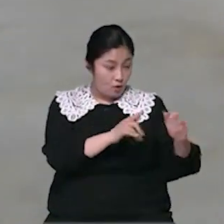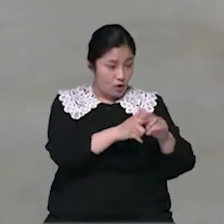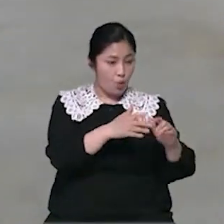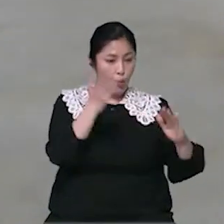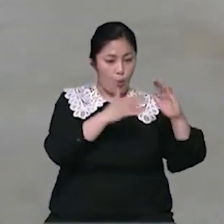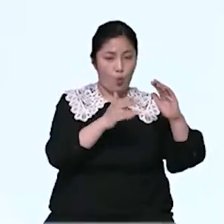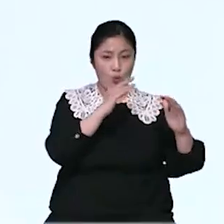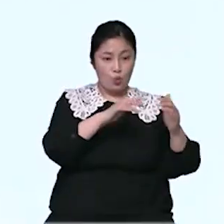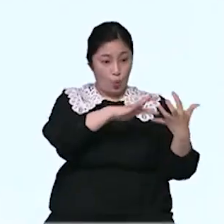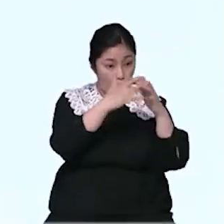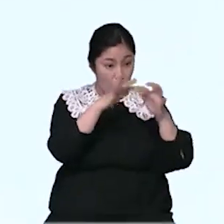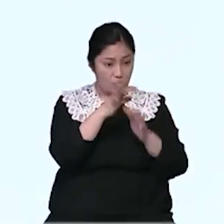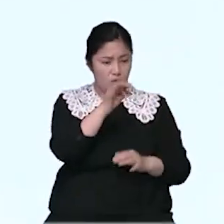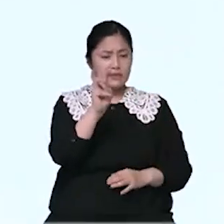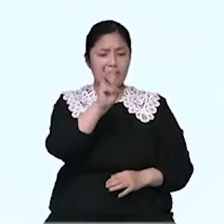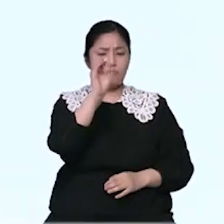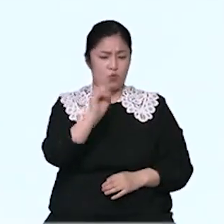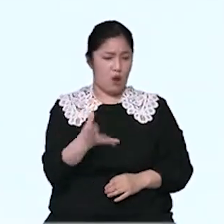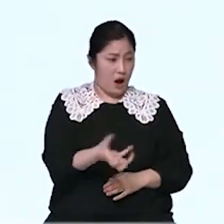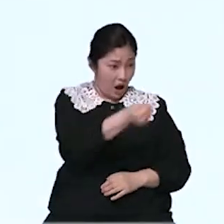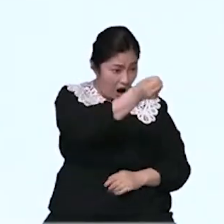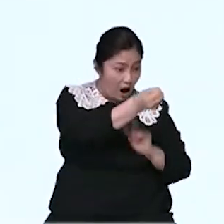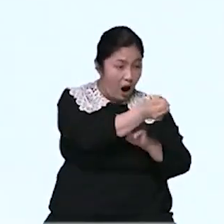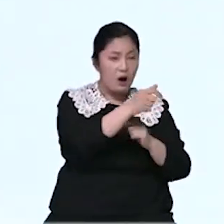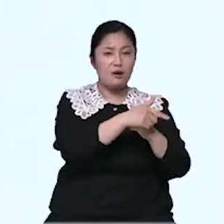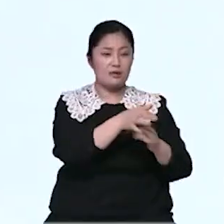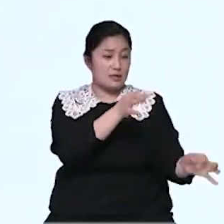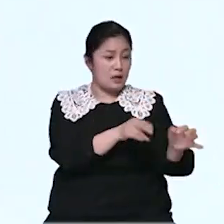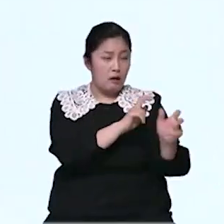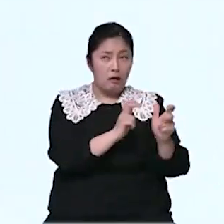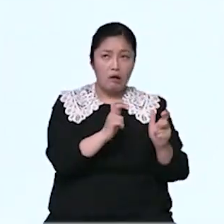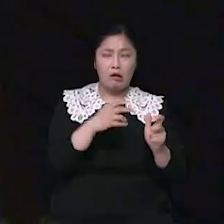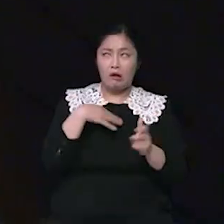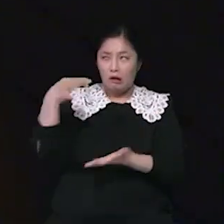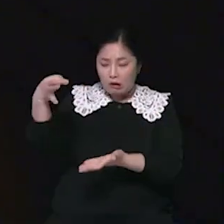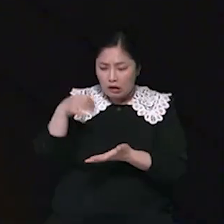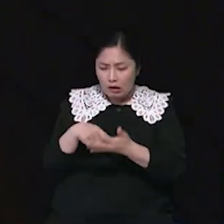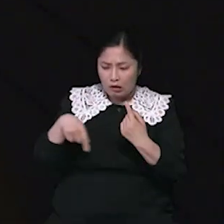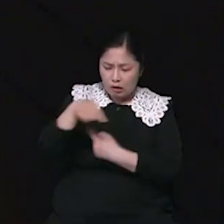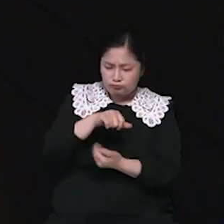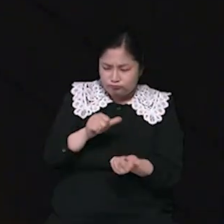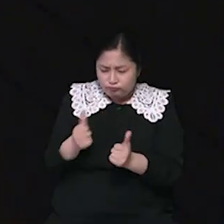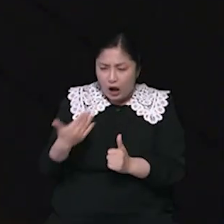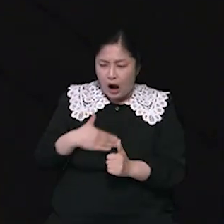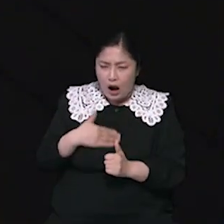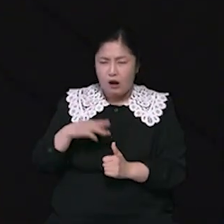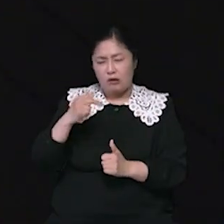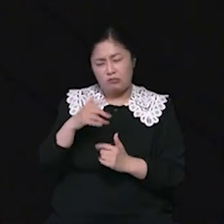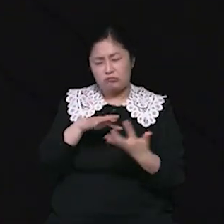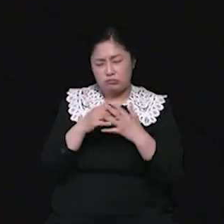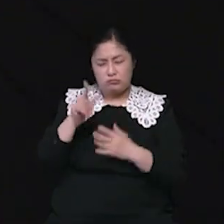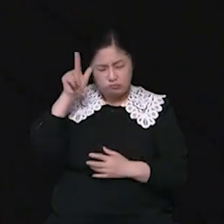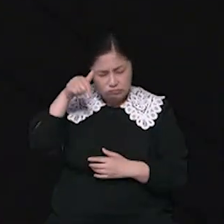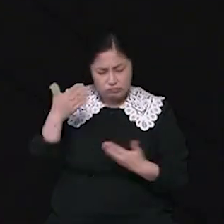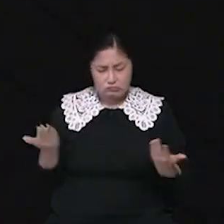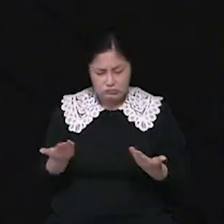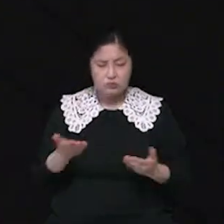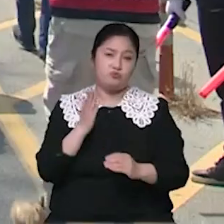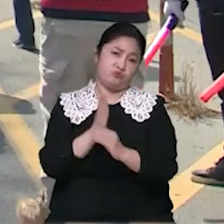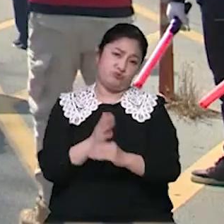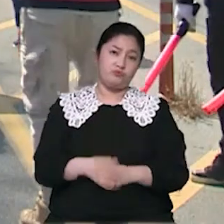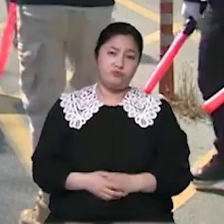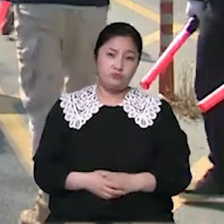공사 대금의 30%를 가져가기 때문에 하도급 업체들은 열악한 재정 속에 공사 현장을 운영할 수밖에